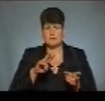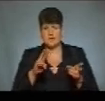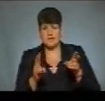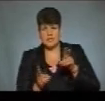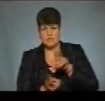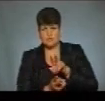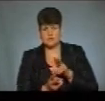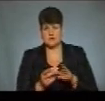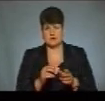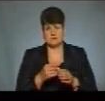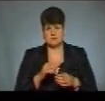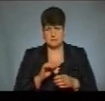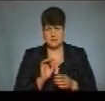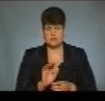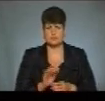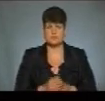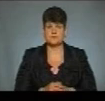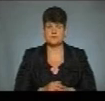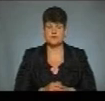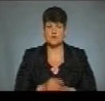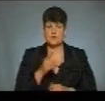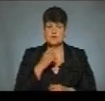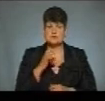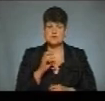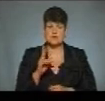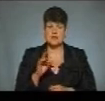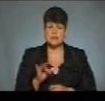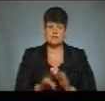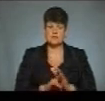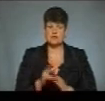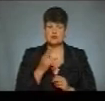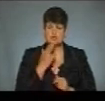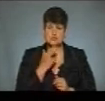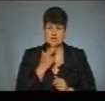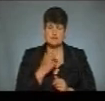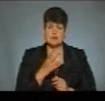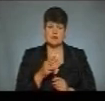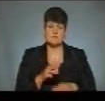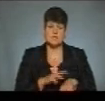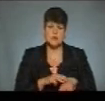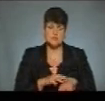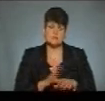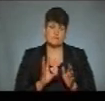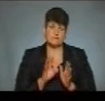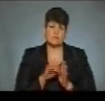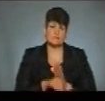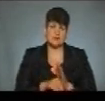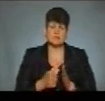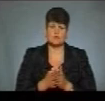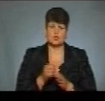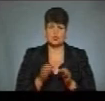водія. За словами Сергія Крети, від початку червня правоохоронці внесли в єдиний реєстр досудових